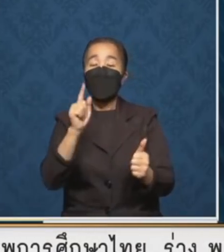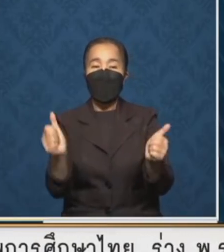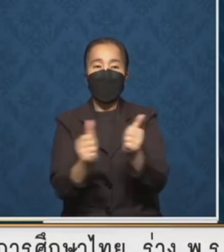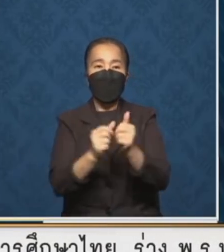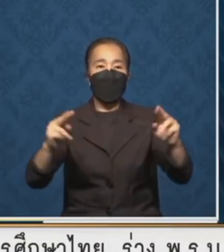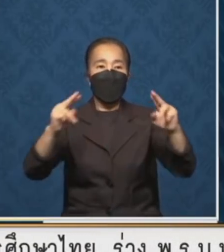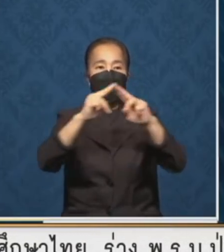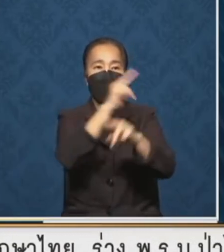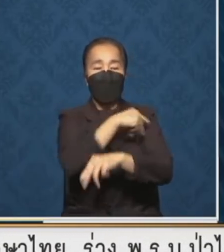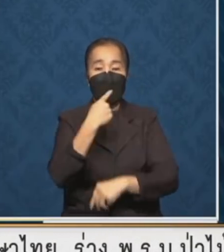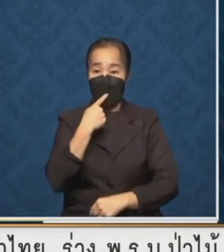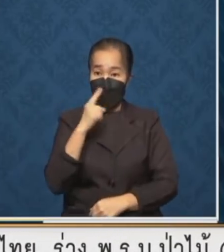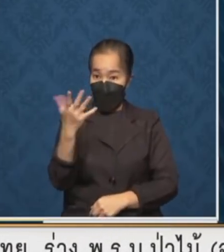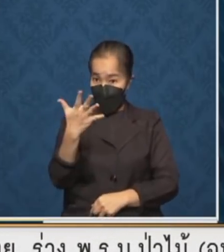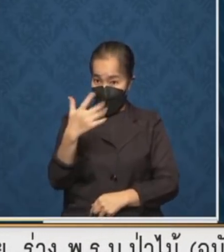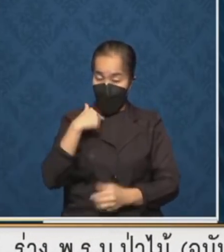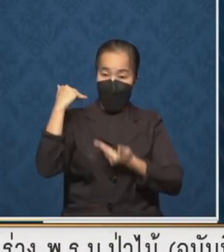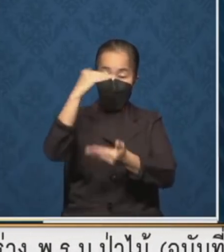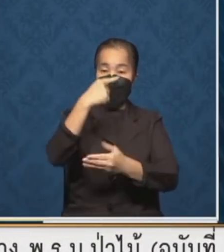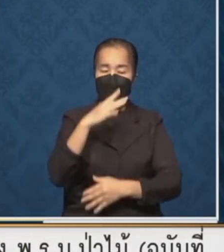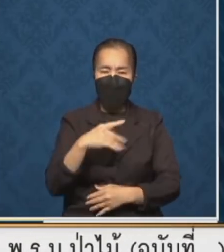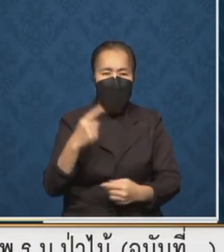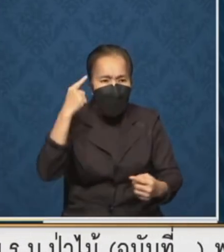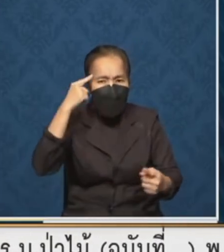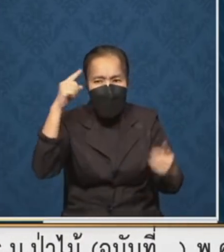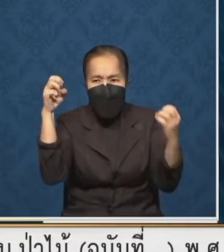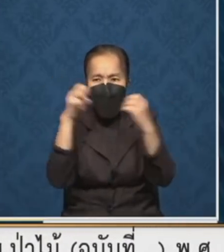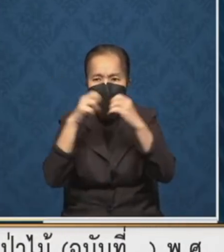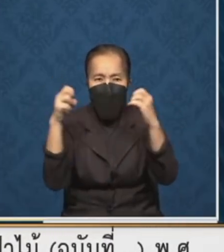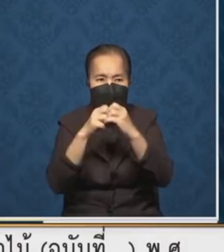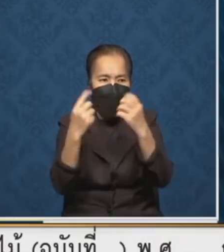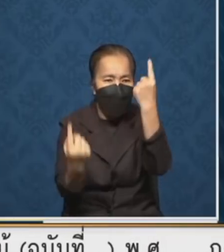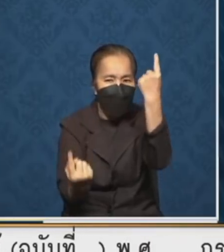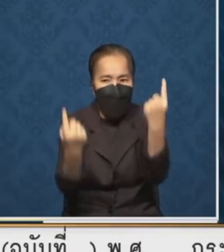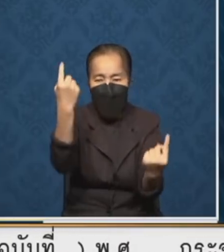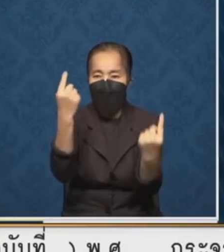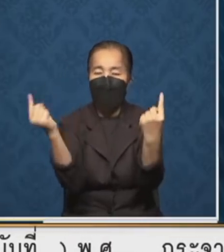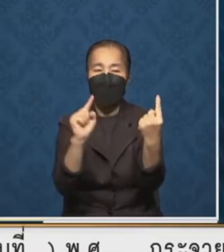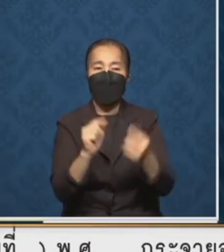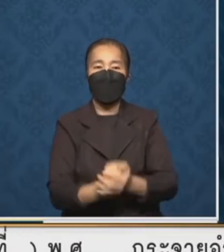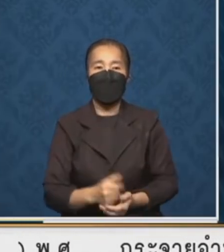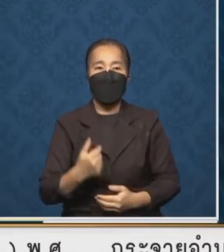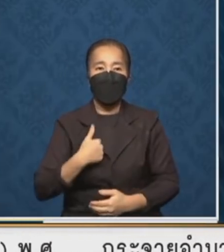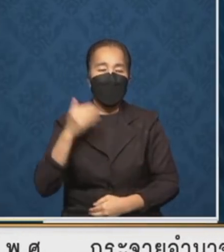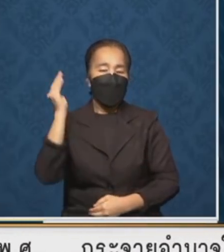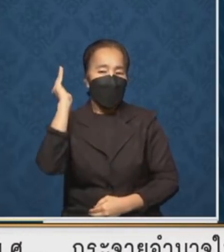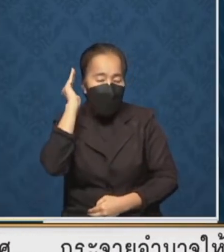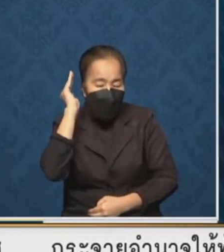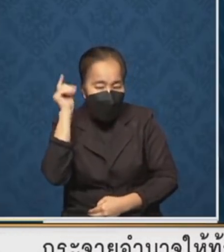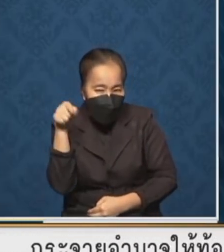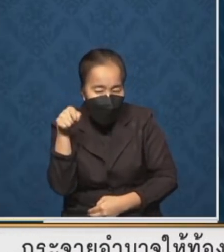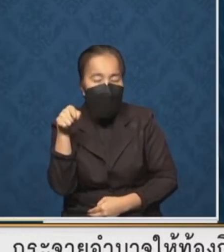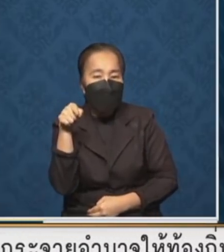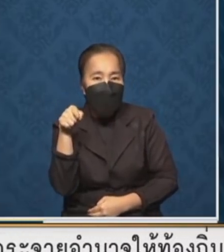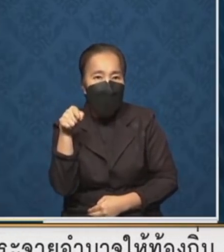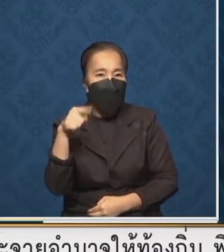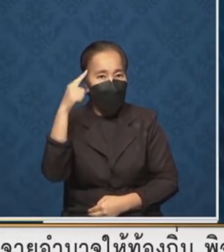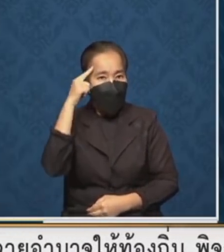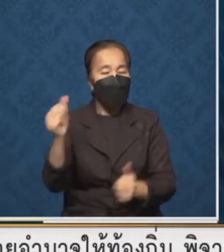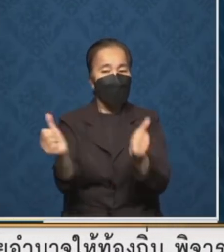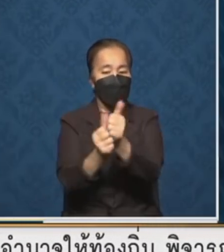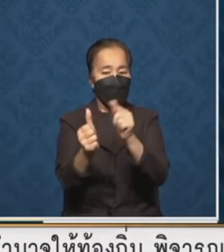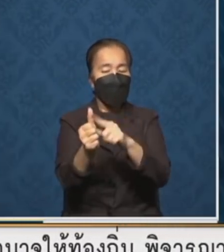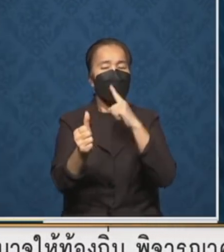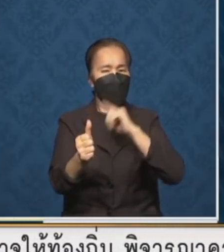วันจัดส่งครับสร้างความสับสนหรือเปล่าครับแต่ผมฟังสสวิโรจน์วันก่อนผมคิดว่าท่านรัฐมนตรีสาธิตพูดถูกแล้ว